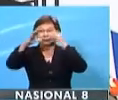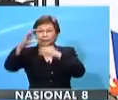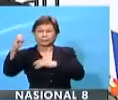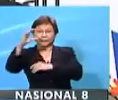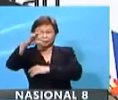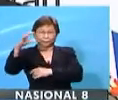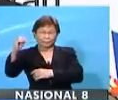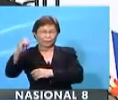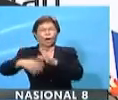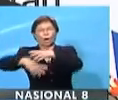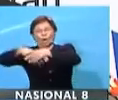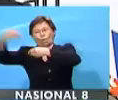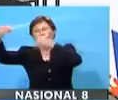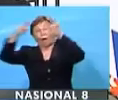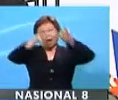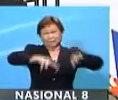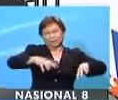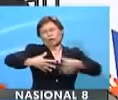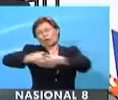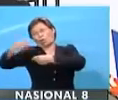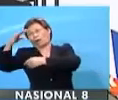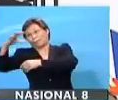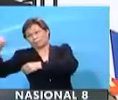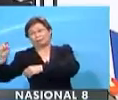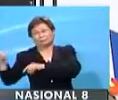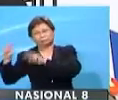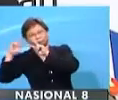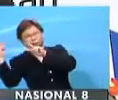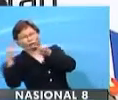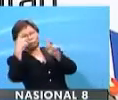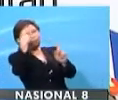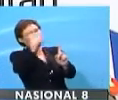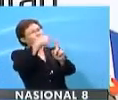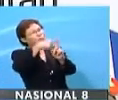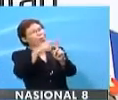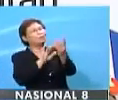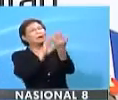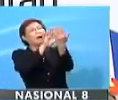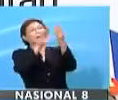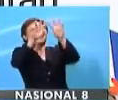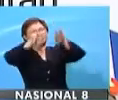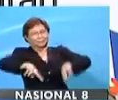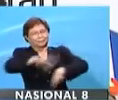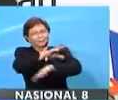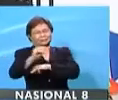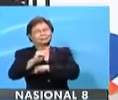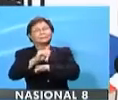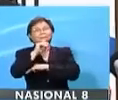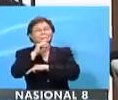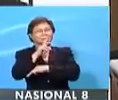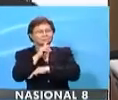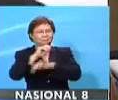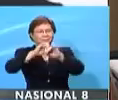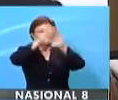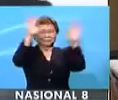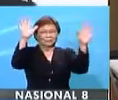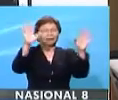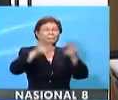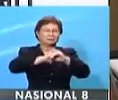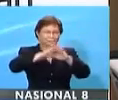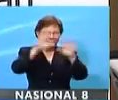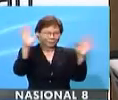Syarikat-syarikat di luar ASEAN mempunyai tanggapan yang positif terhadap ASEAN. Dan ini jelas daripada pertemuan kita dengan mereka,